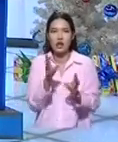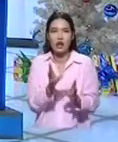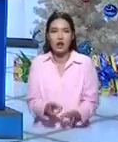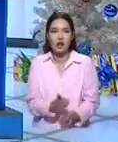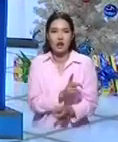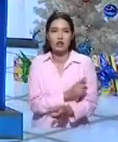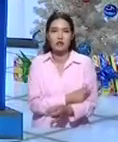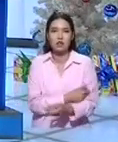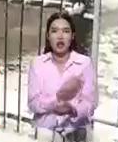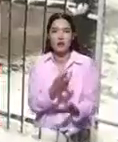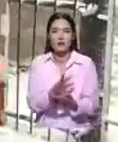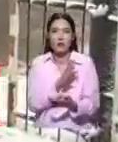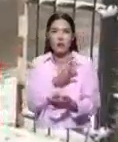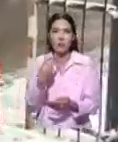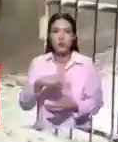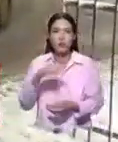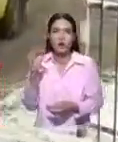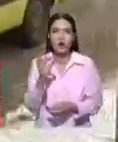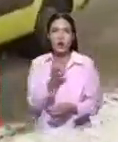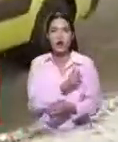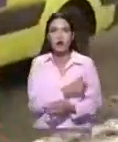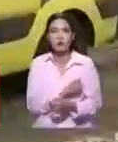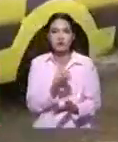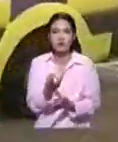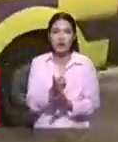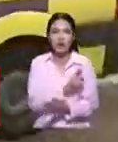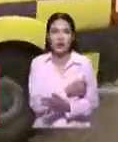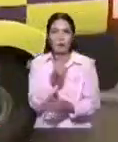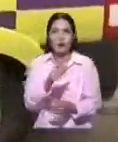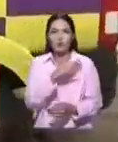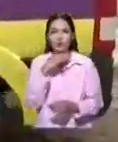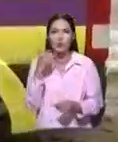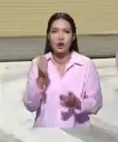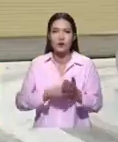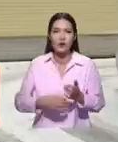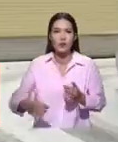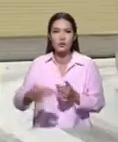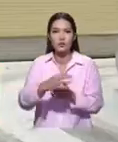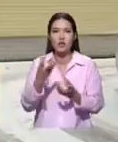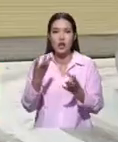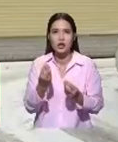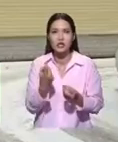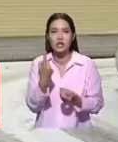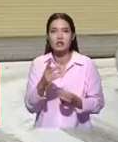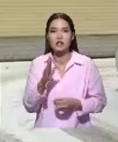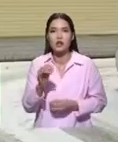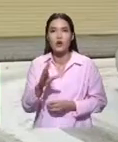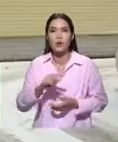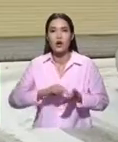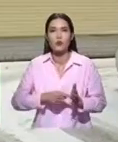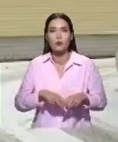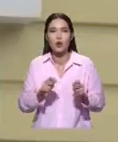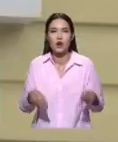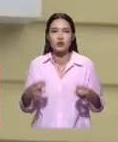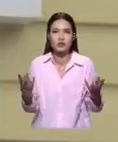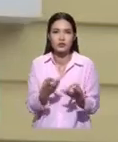көмегіне жүгінген. Оның 20-сы ауруханаға жатқызылды. Дәрігерлер адамның көп болуына орай облыс орталығында тағы бір травмапункт ашуы қажеттігін айтып